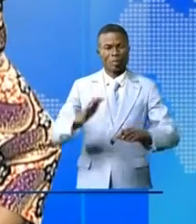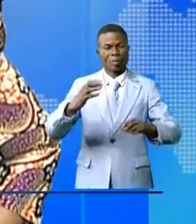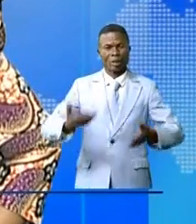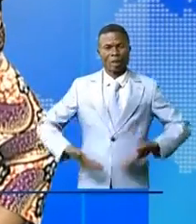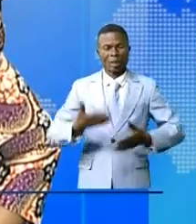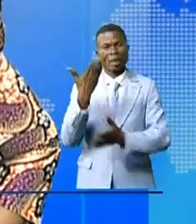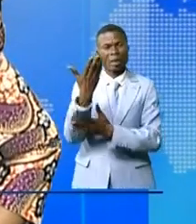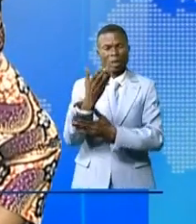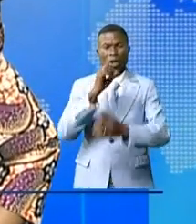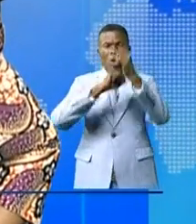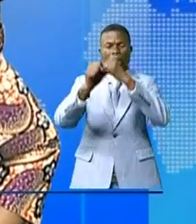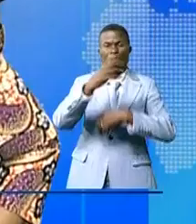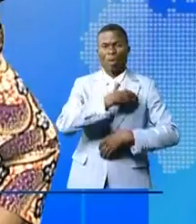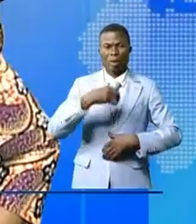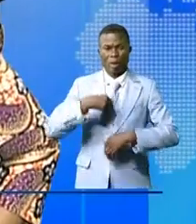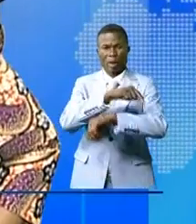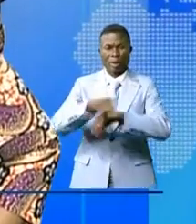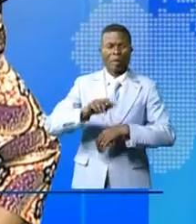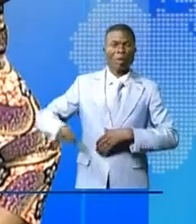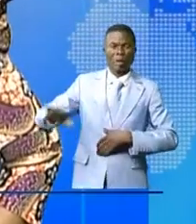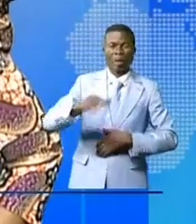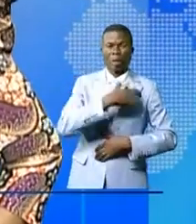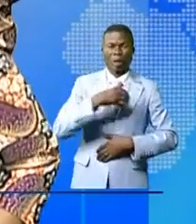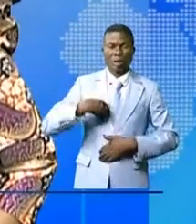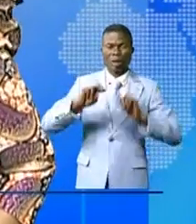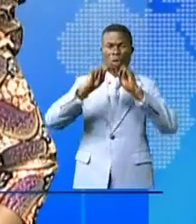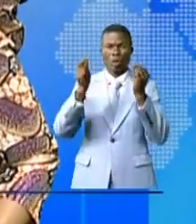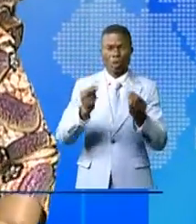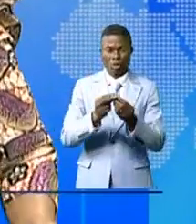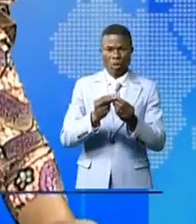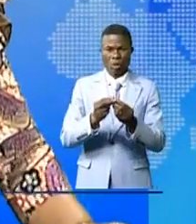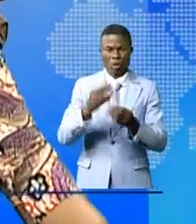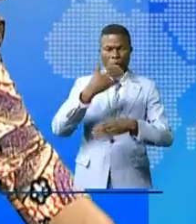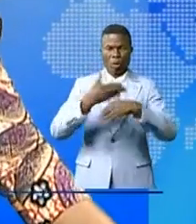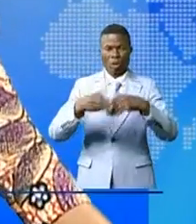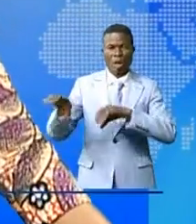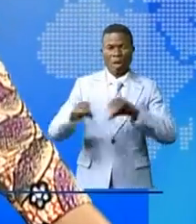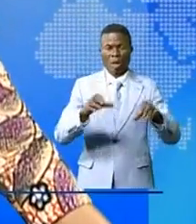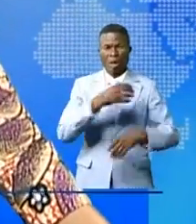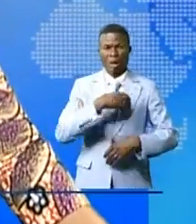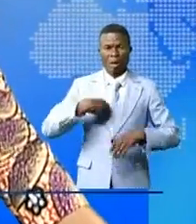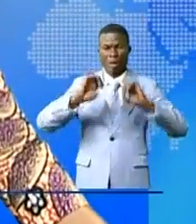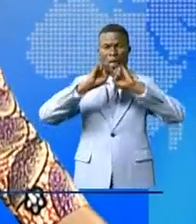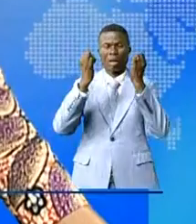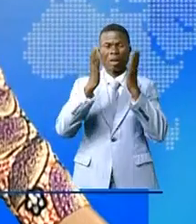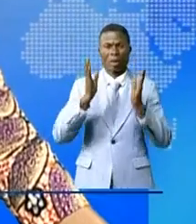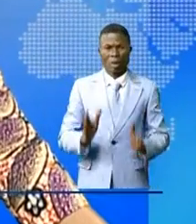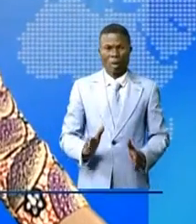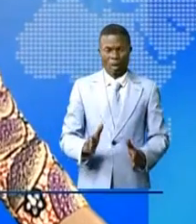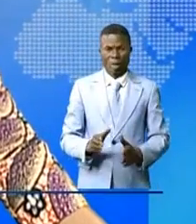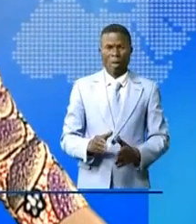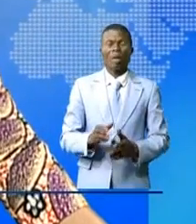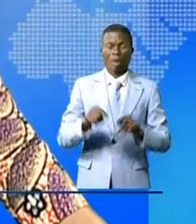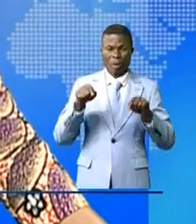la promotion de la femme au sein des institutions du pays. Les femmes du cadre de réflexion et d'action des femmes entrepreneurs, CRAFEL,